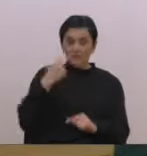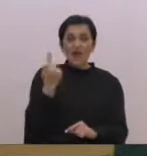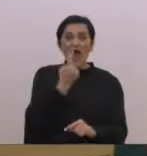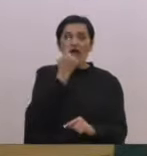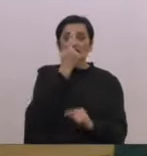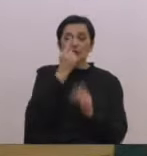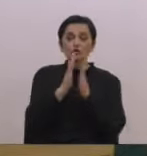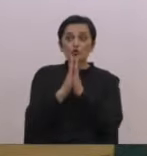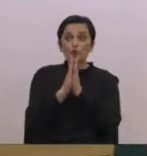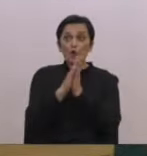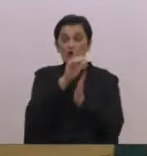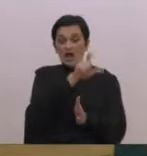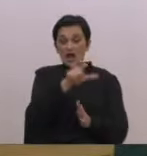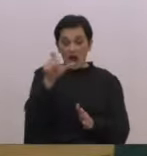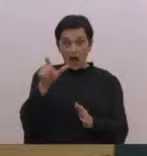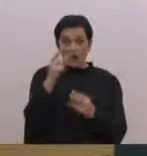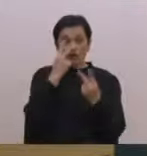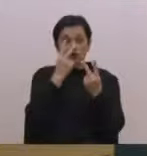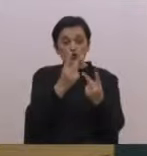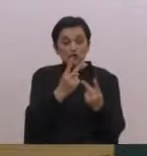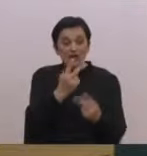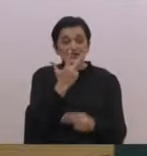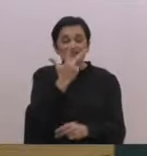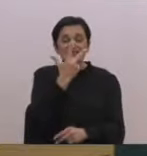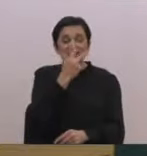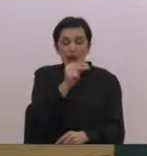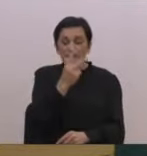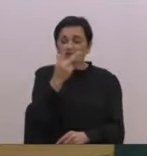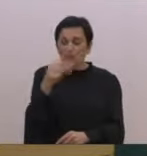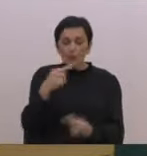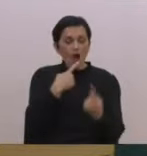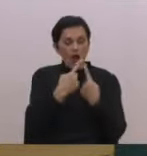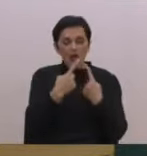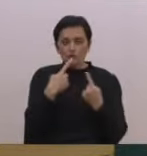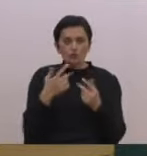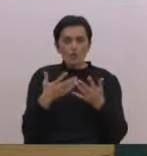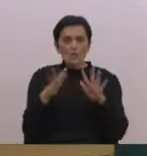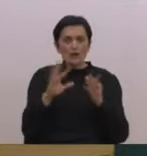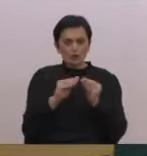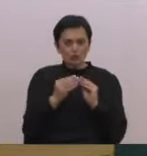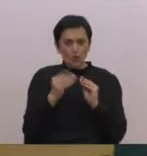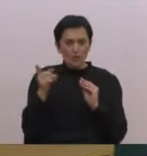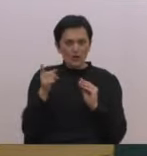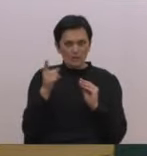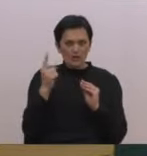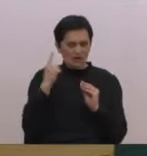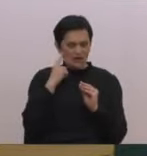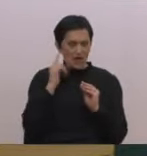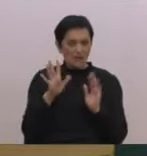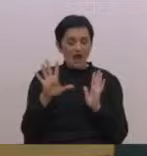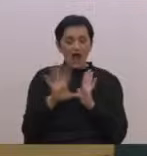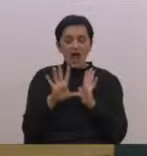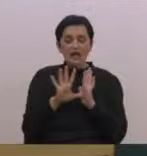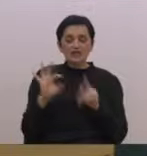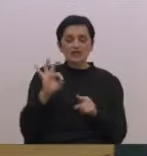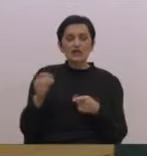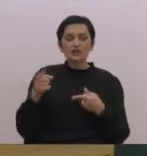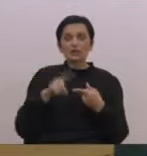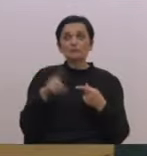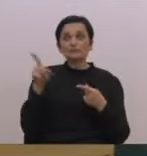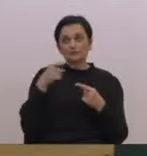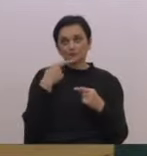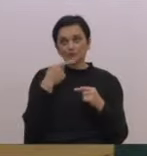გთხოვთ, შეხედეთ ამ ხალხს, ესაუბრეთ სამ-სამი წუთით. მეტი არ გინდათ რომ ეს პრობლემები გაიგოთ. ასევე ენერგეტიკასთან დაკავშირებით, თქვით